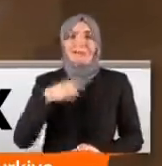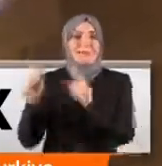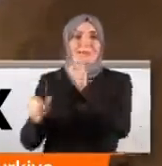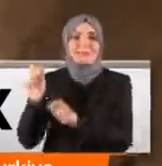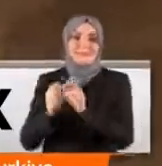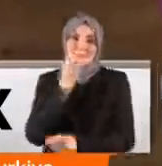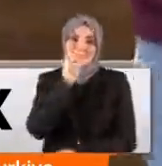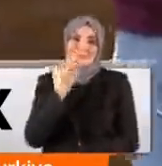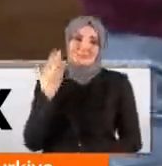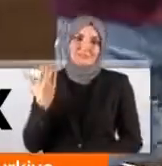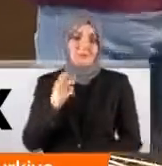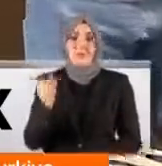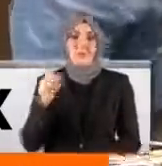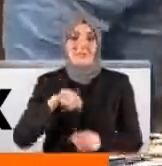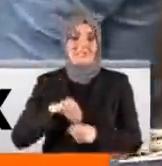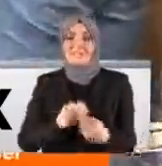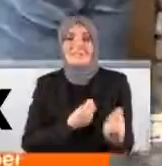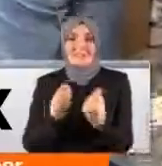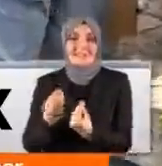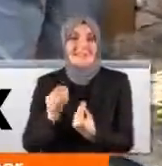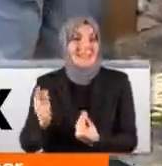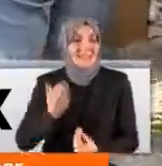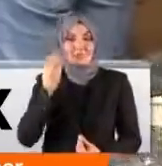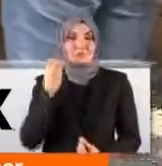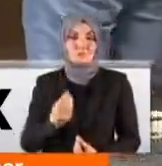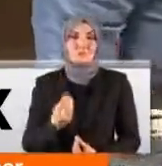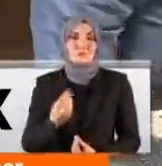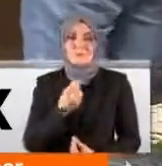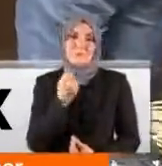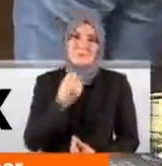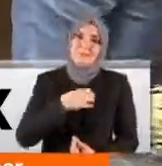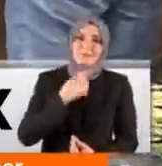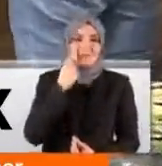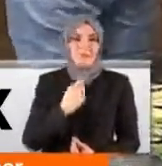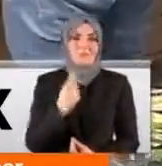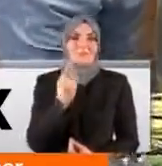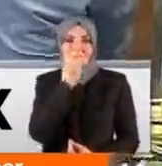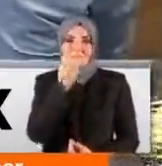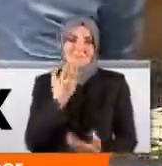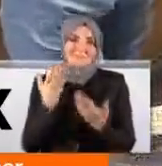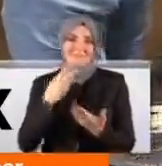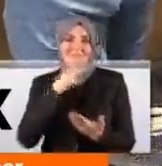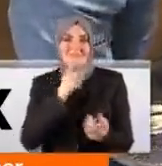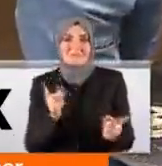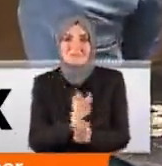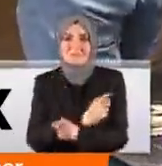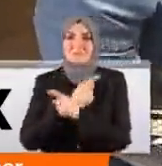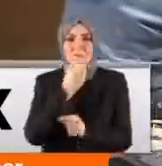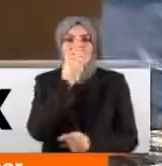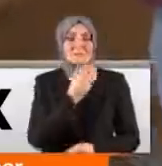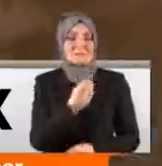Belki de bütçenize göre bir çiçek rengarenk çiçekler var çiçekçiler Anneler gününde açık